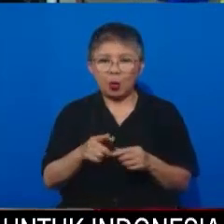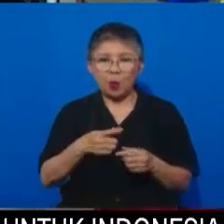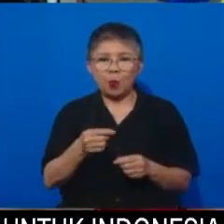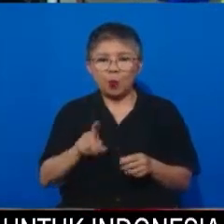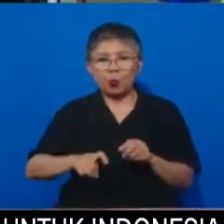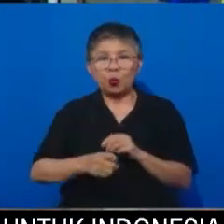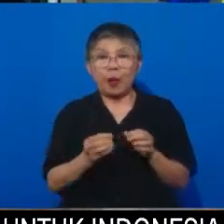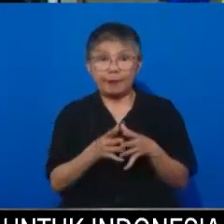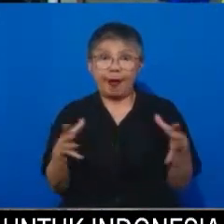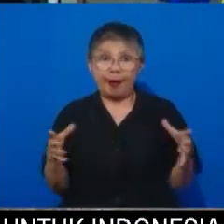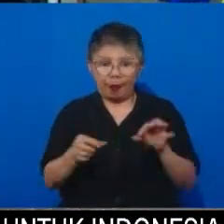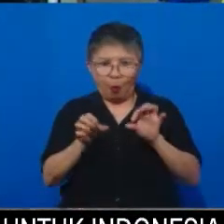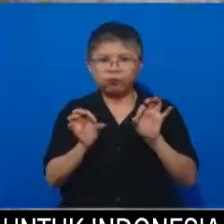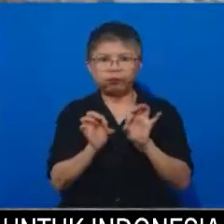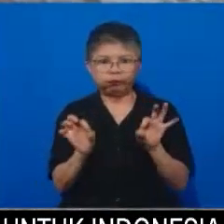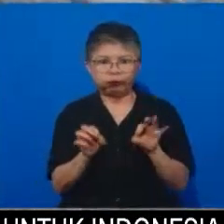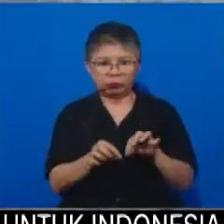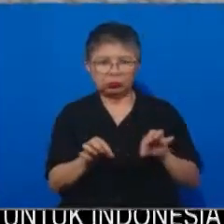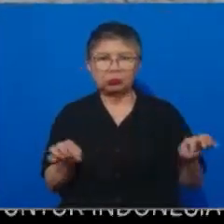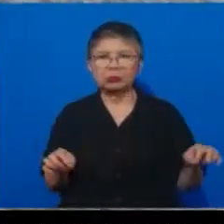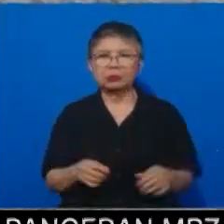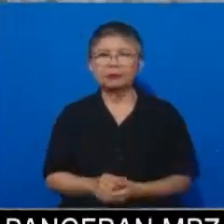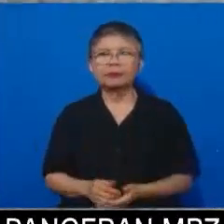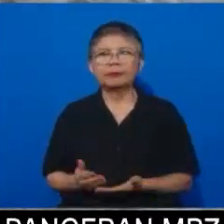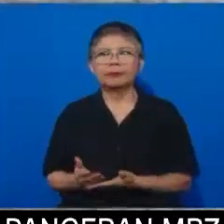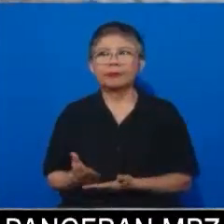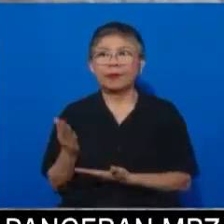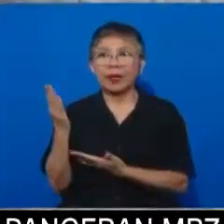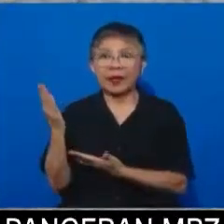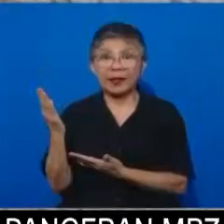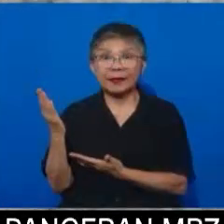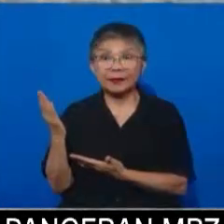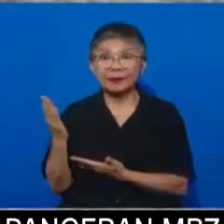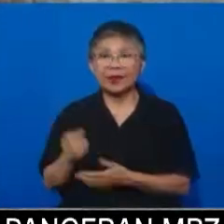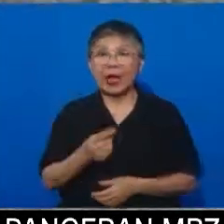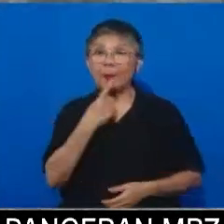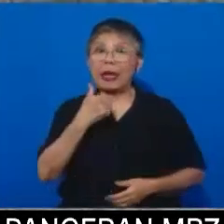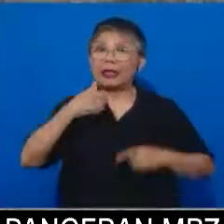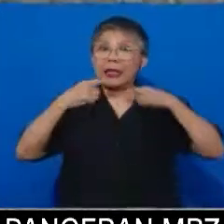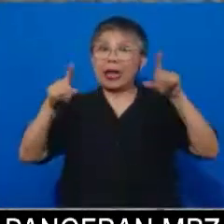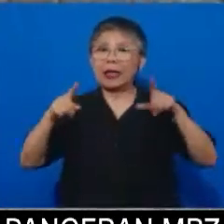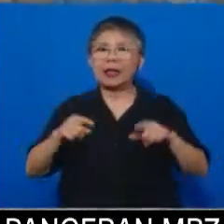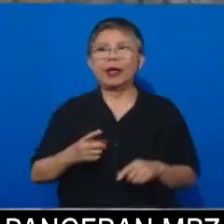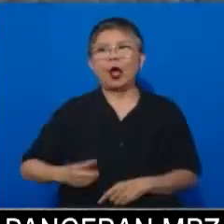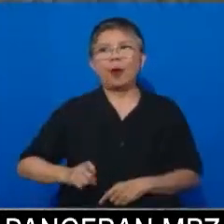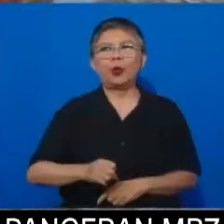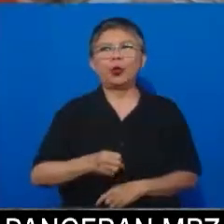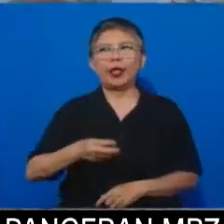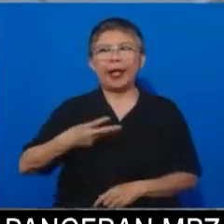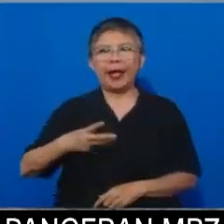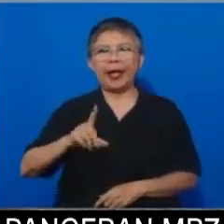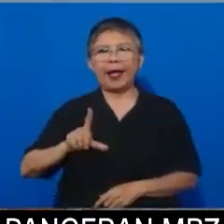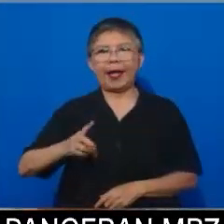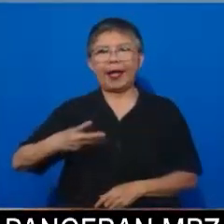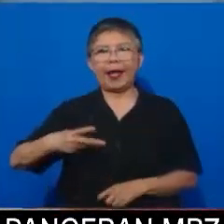besar-besar pokoknya Reci yang jadi sajian andalan di sini namanya belut elek artinya di bahasa